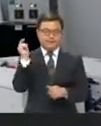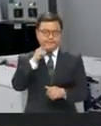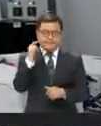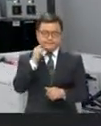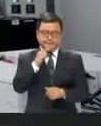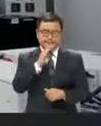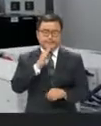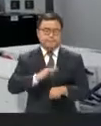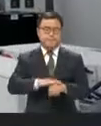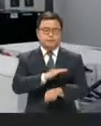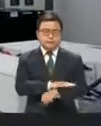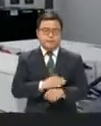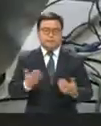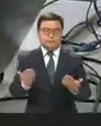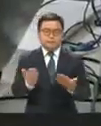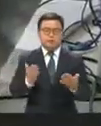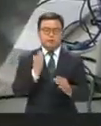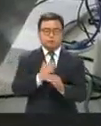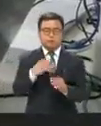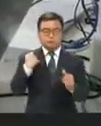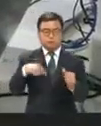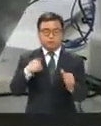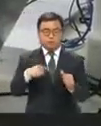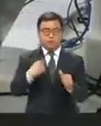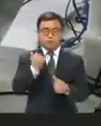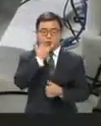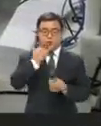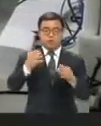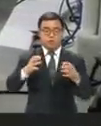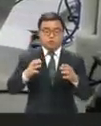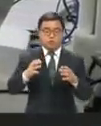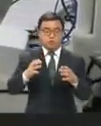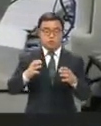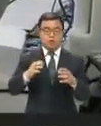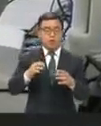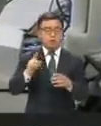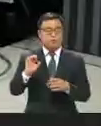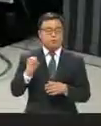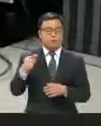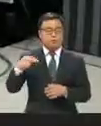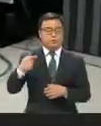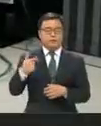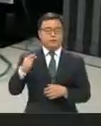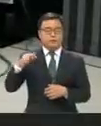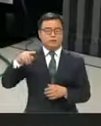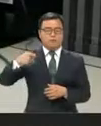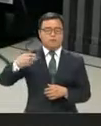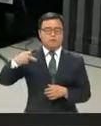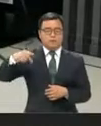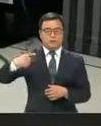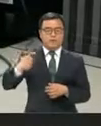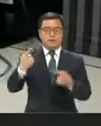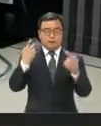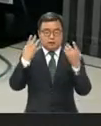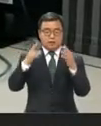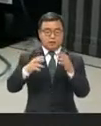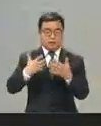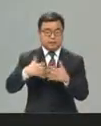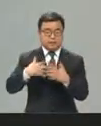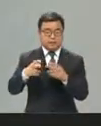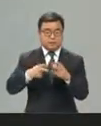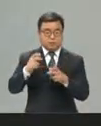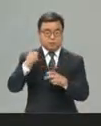실무 중심으로 이루어집니다. 독일 오스나브리크 응용과학대학교에서 기계전자공학을 공부하던 마누엘 번